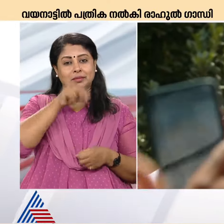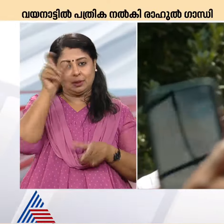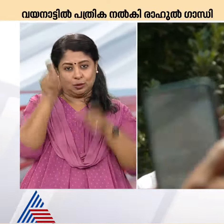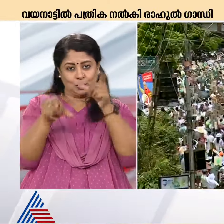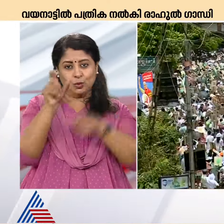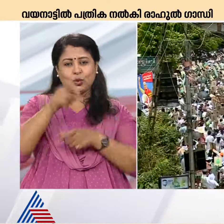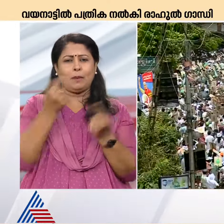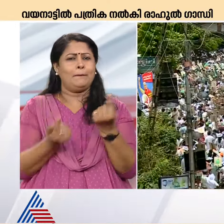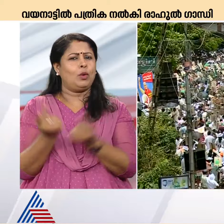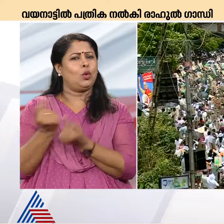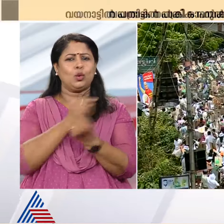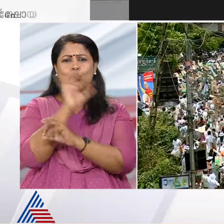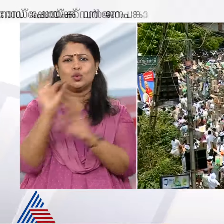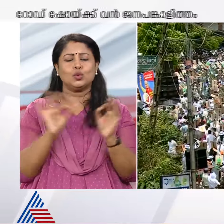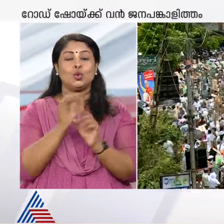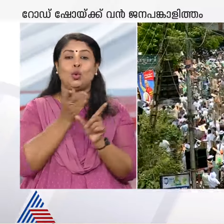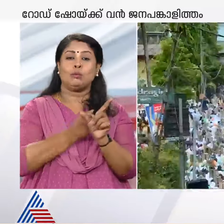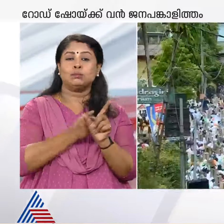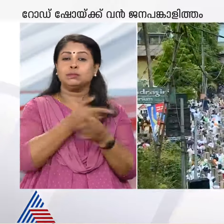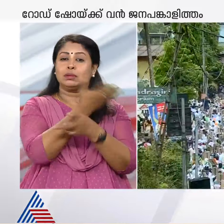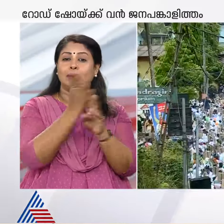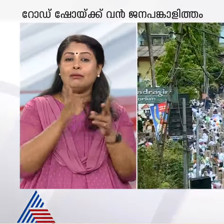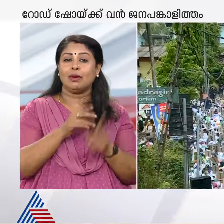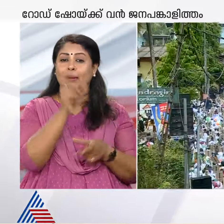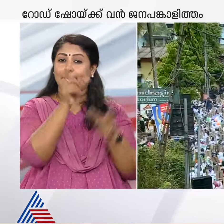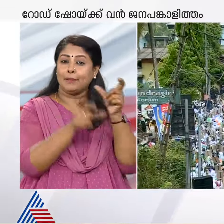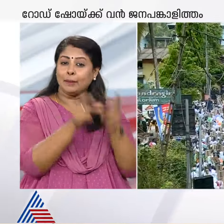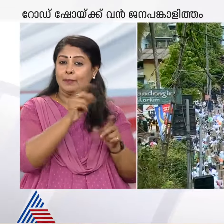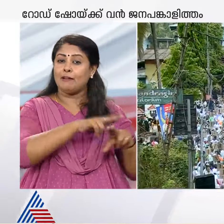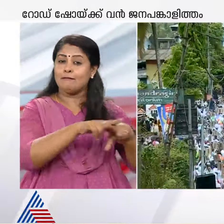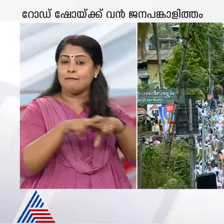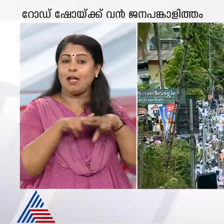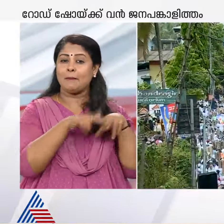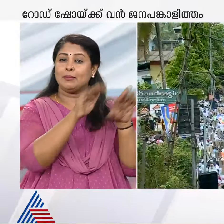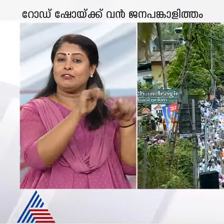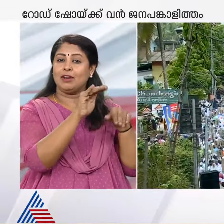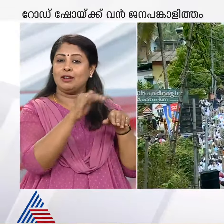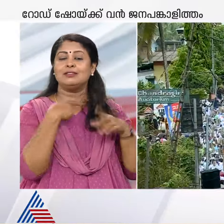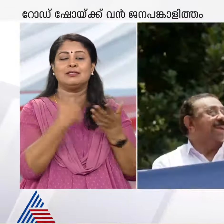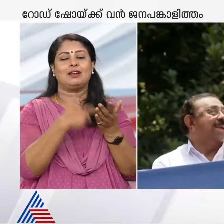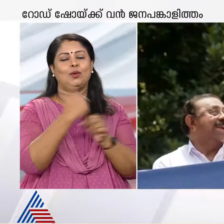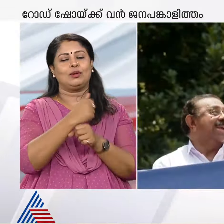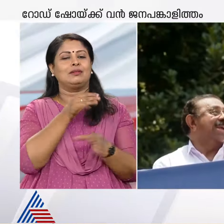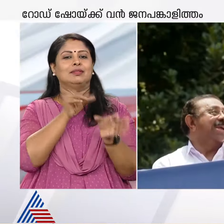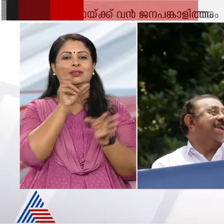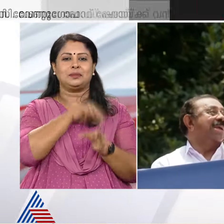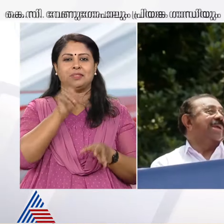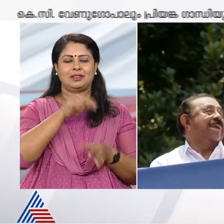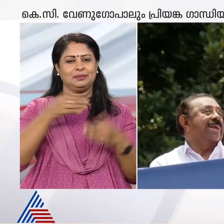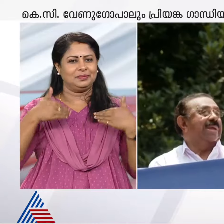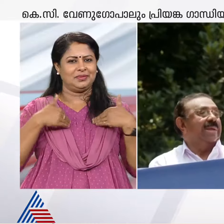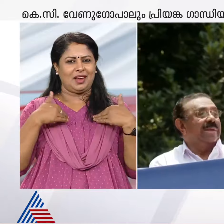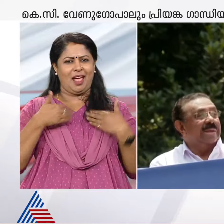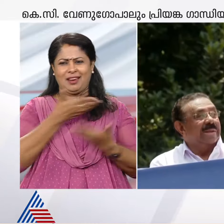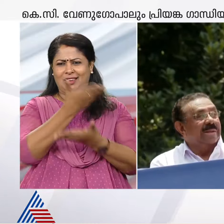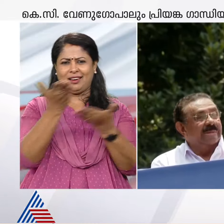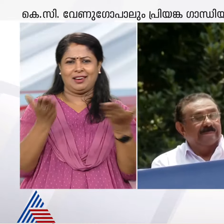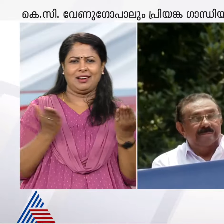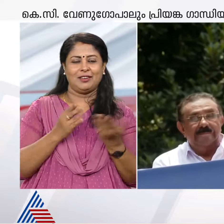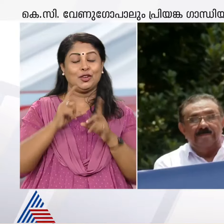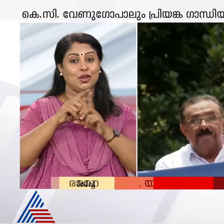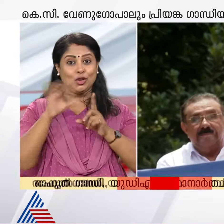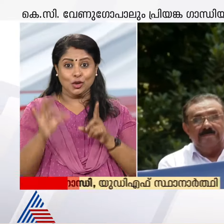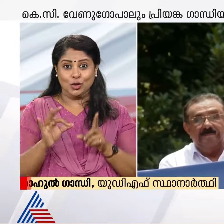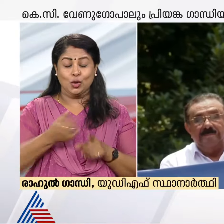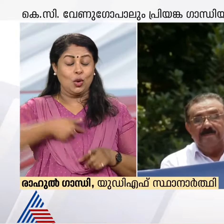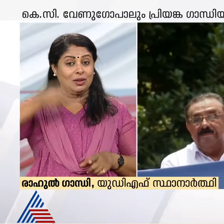രാഷ്ട്രീയം പറയാതെ ഇടത് ഐക്യമുന്നണികളിലെ പ്രവർത്തകരെ കുടുംബാംഗങ്ങളെ വിശേഷിപ്പിച്ചായിരുന്നു രാഹുലിന്റെ പ്രസംഗം. ഐ ഡോണ്ട് ട്രീറ്റ് യു